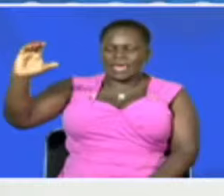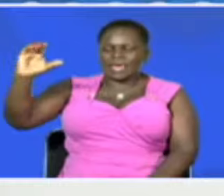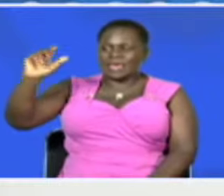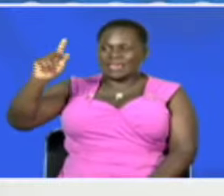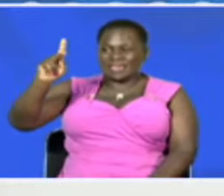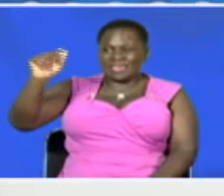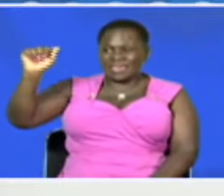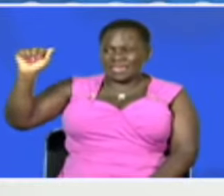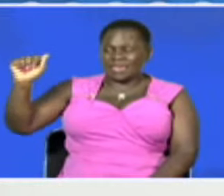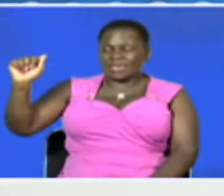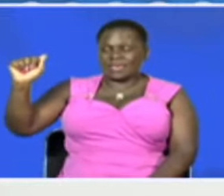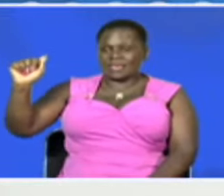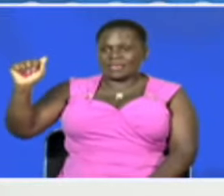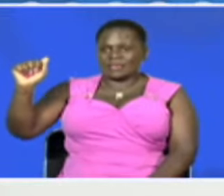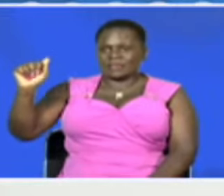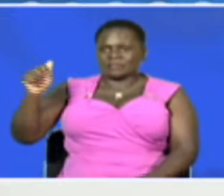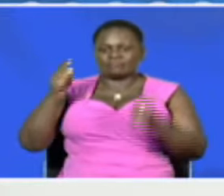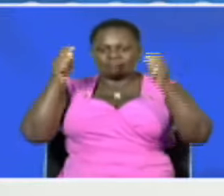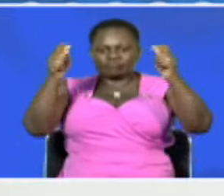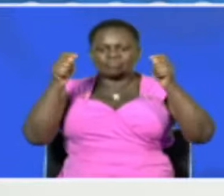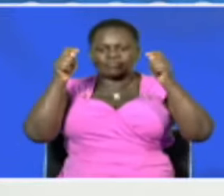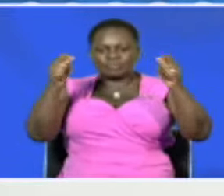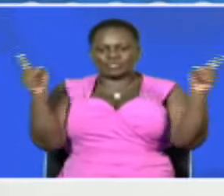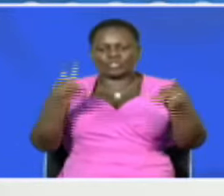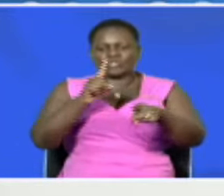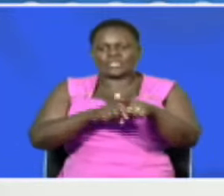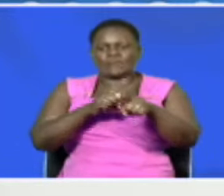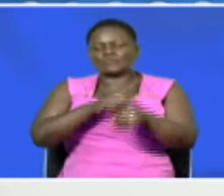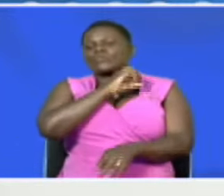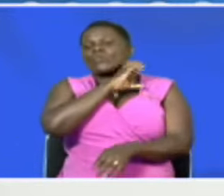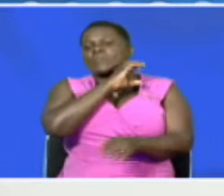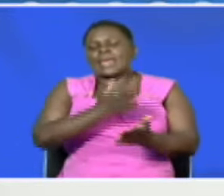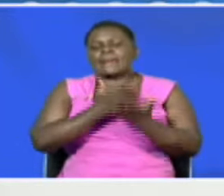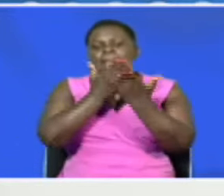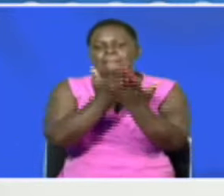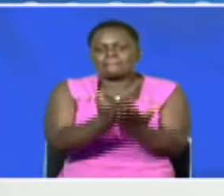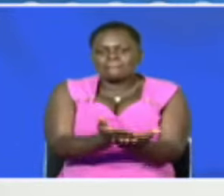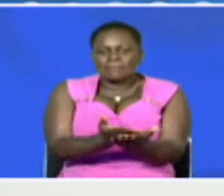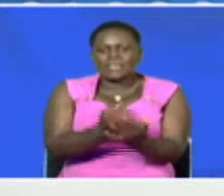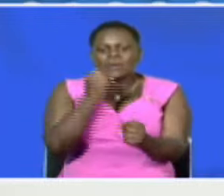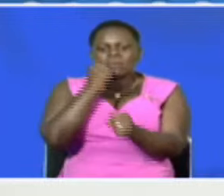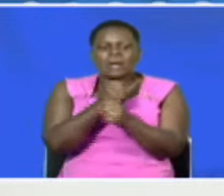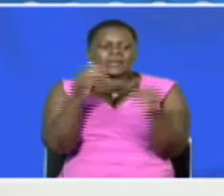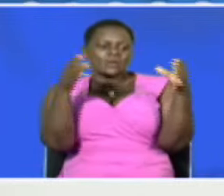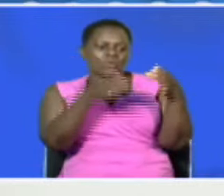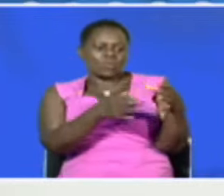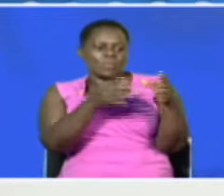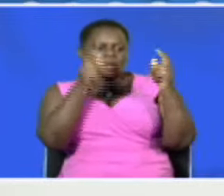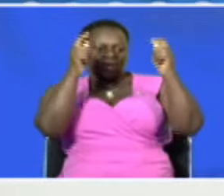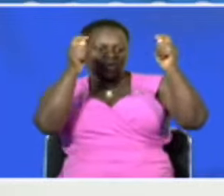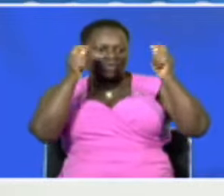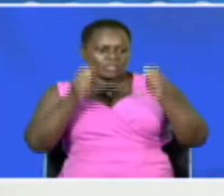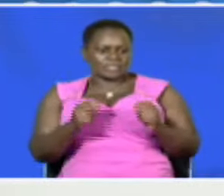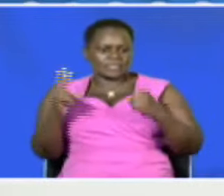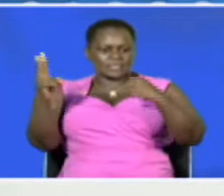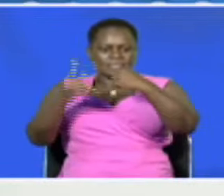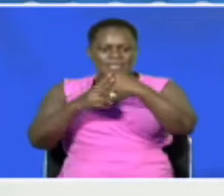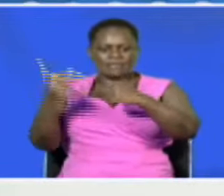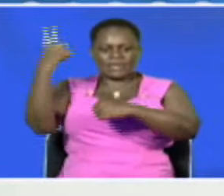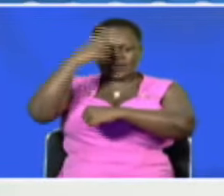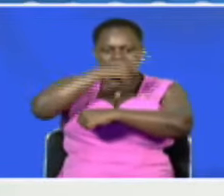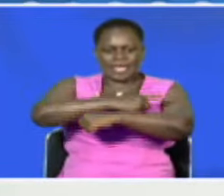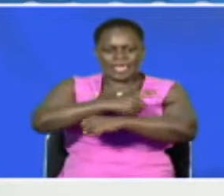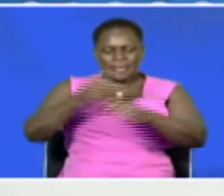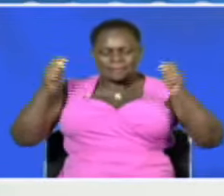nchini KAA kususia kazi kwa muda ili kuwasilisha malalamiko yao. Wafanyakazi hao wametoa ilani ya siku saba ya